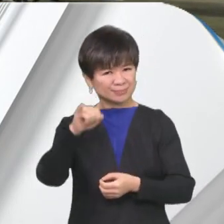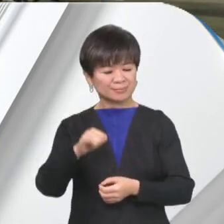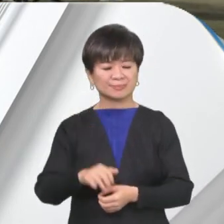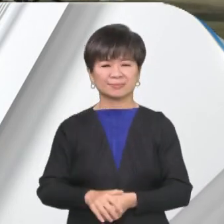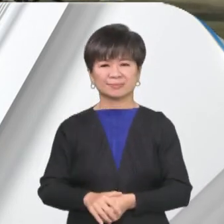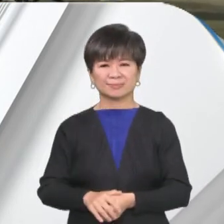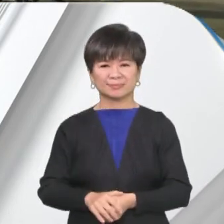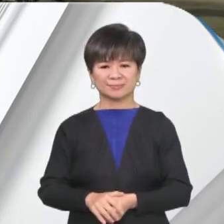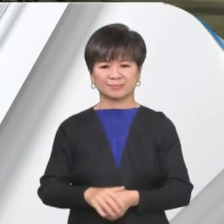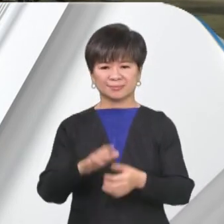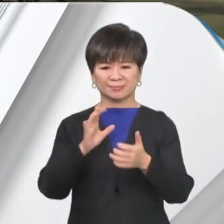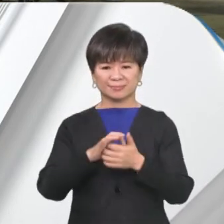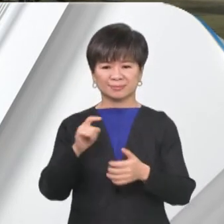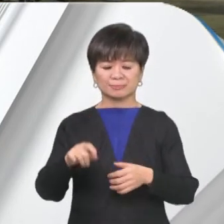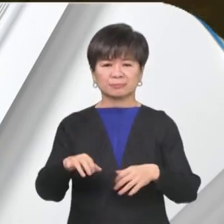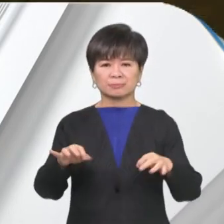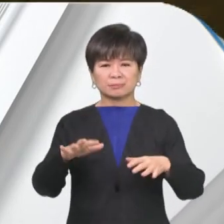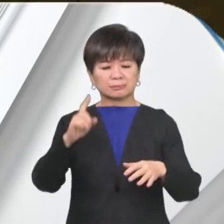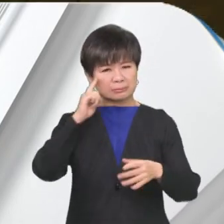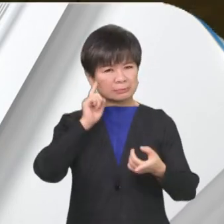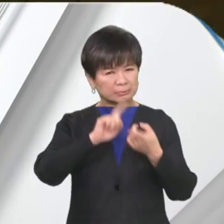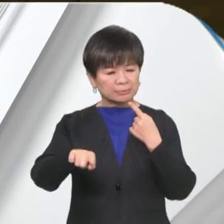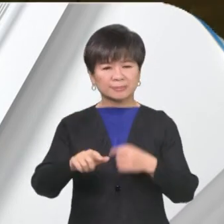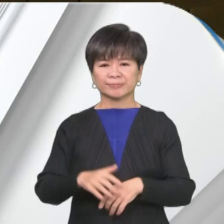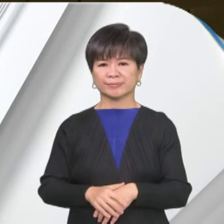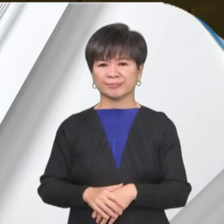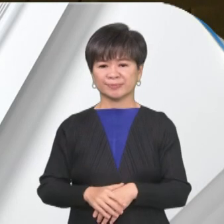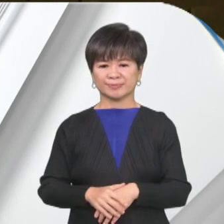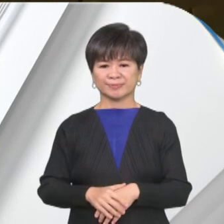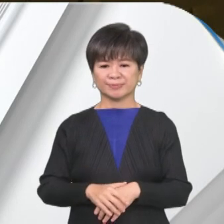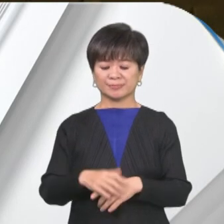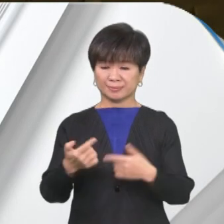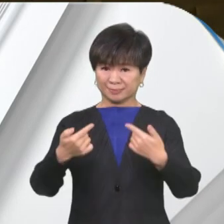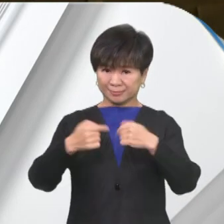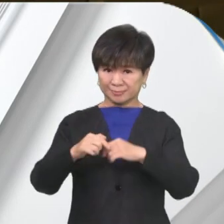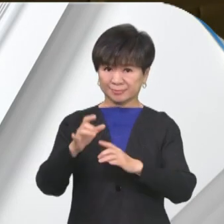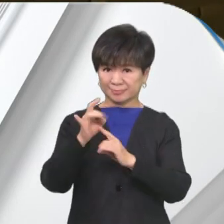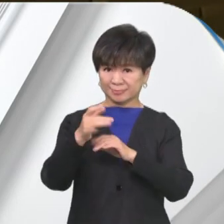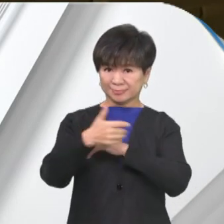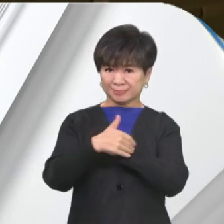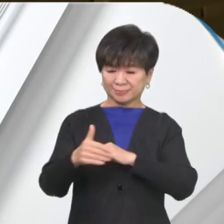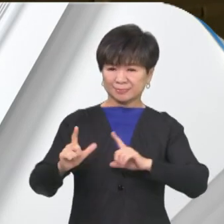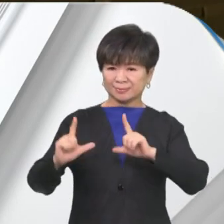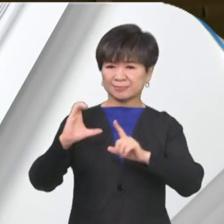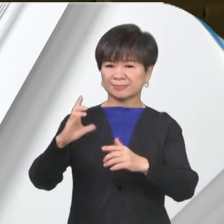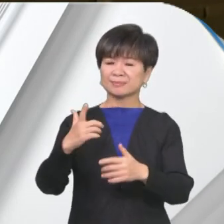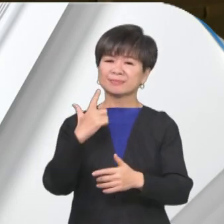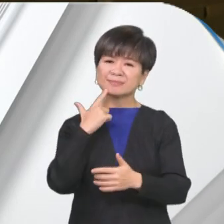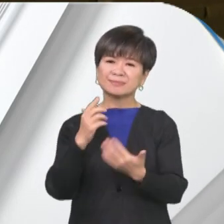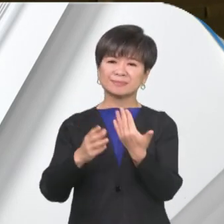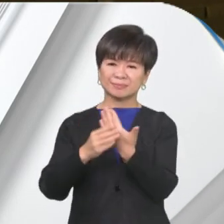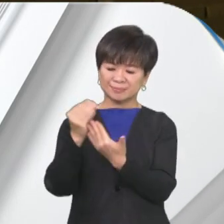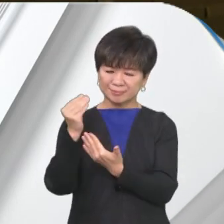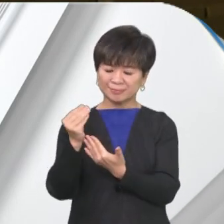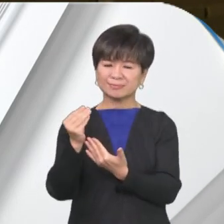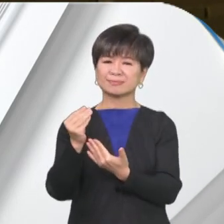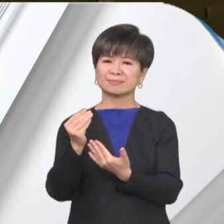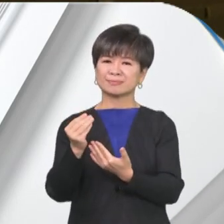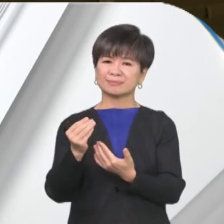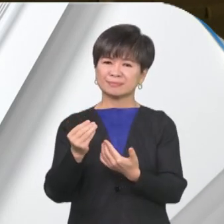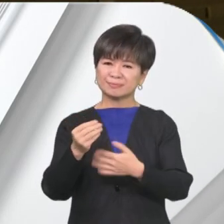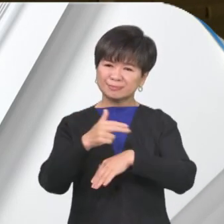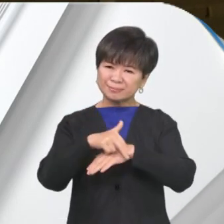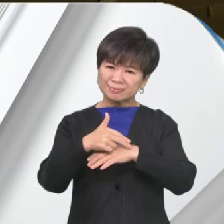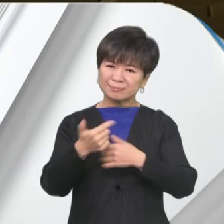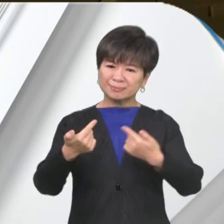以当中一下巴子会做唔错。 融合了安尼新竹演诶东方美人茶，哈、哦，